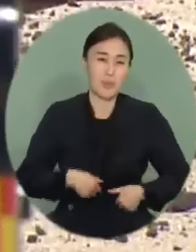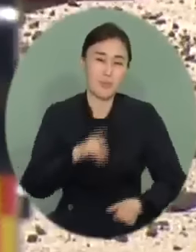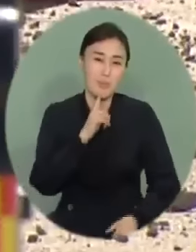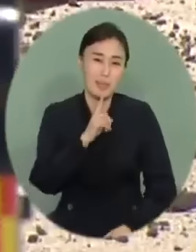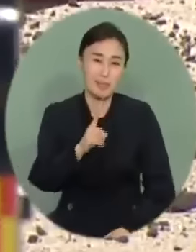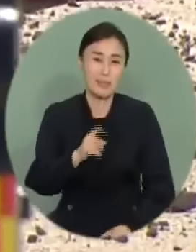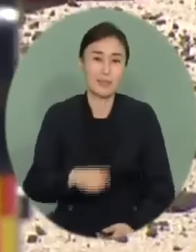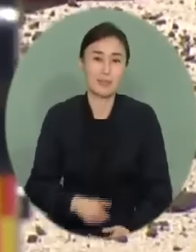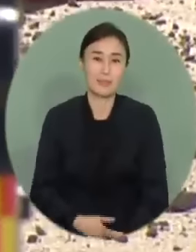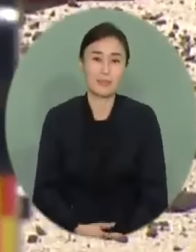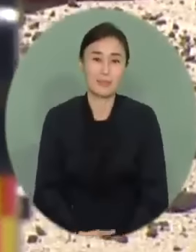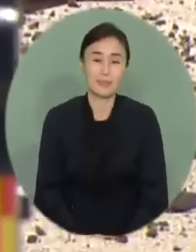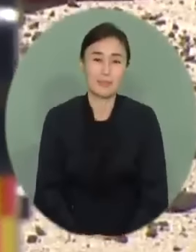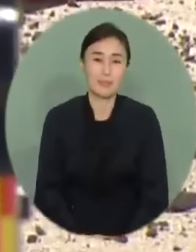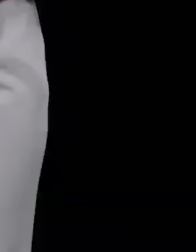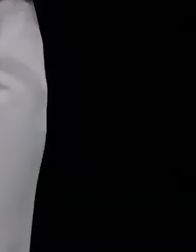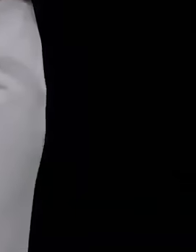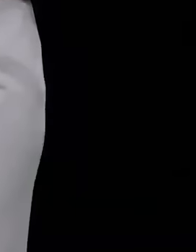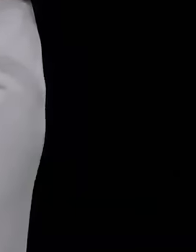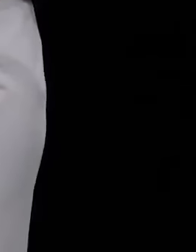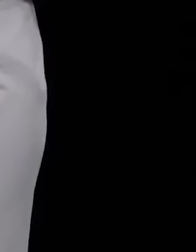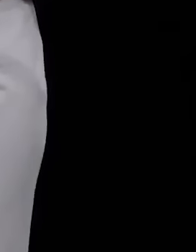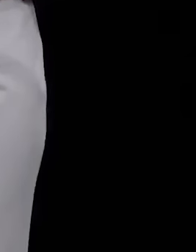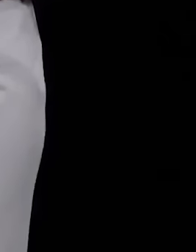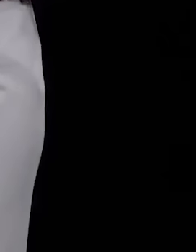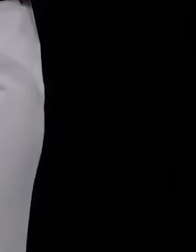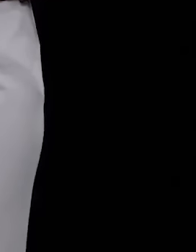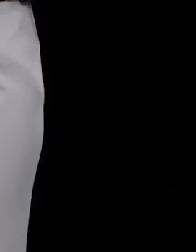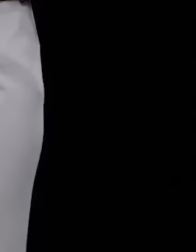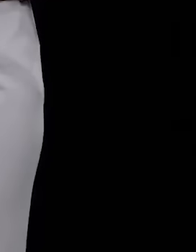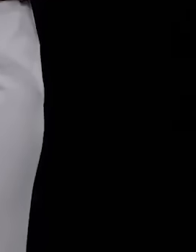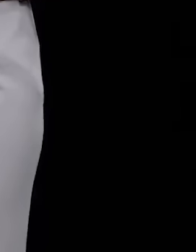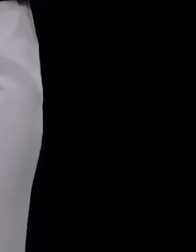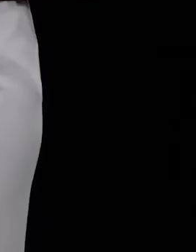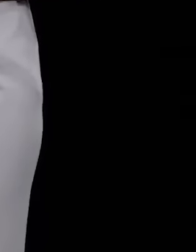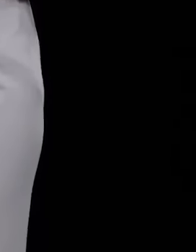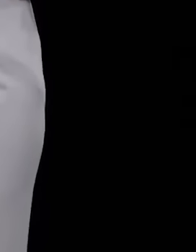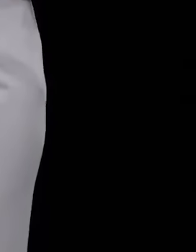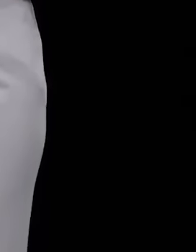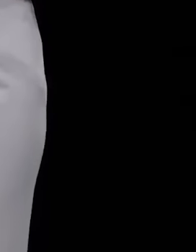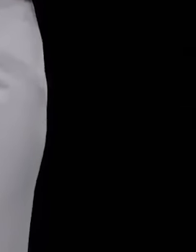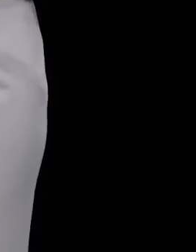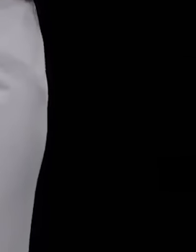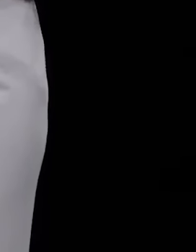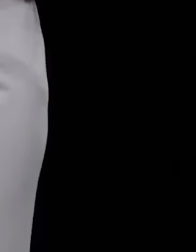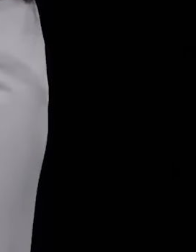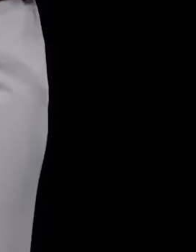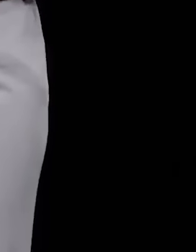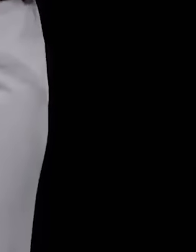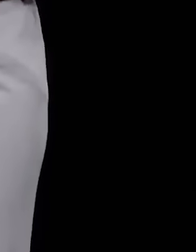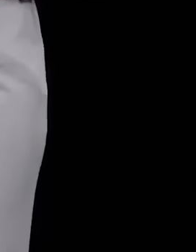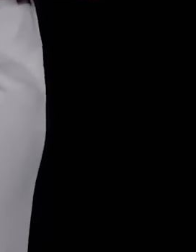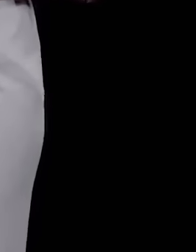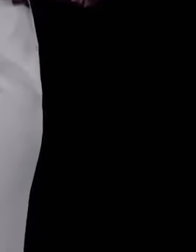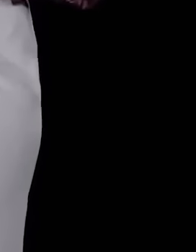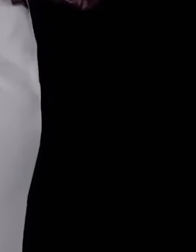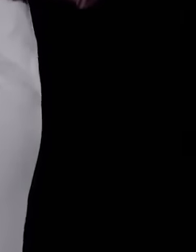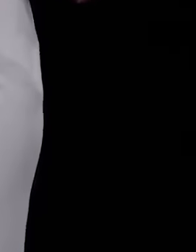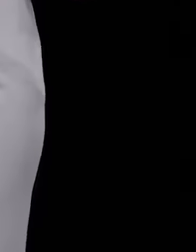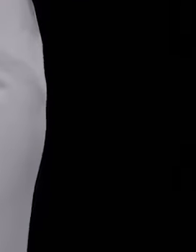MBC 뉴스 천입니다 언제 어디서나 내손안의 뉴스 광주 mbc 뉴스 유튜브